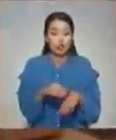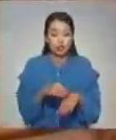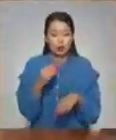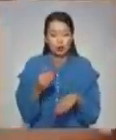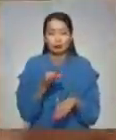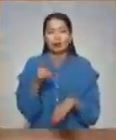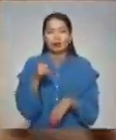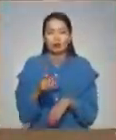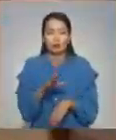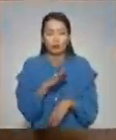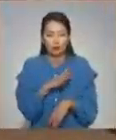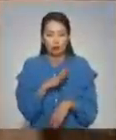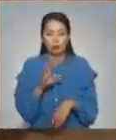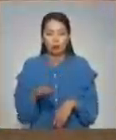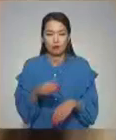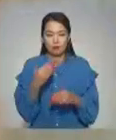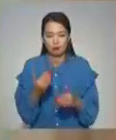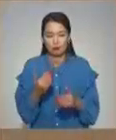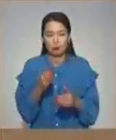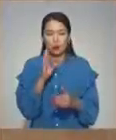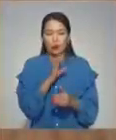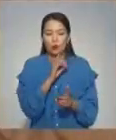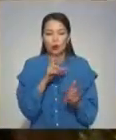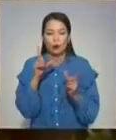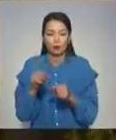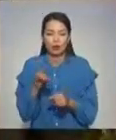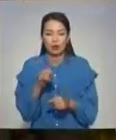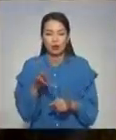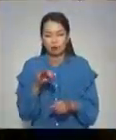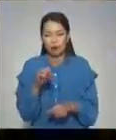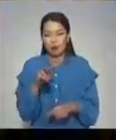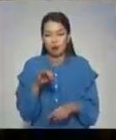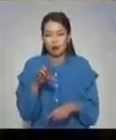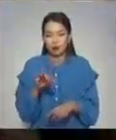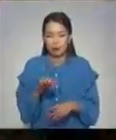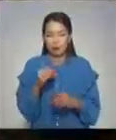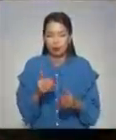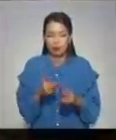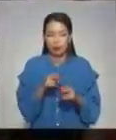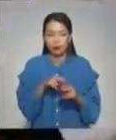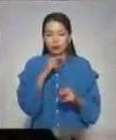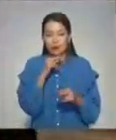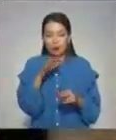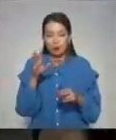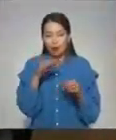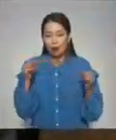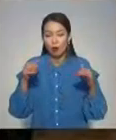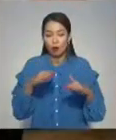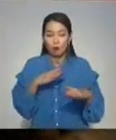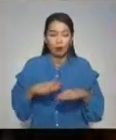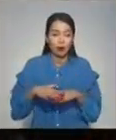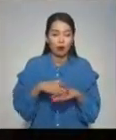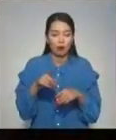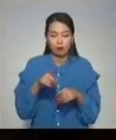нее. А потом сел в машину и уехал к матери ради алиби. Это дело уже привлекло внимание Netflix и HBO. Каналы